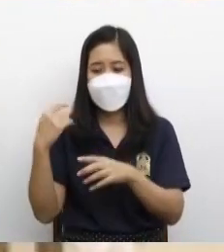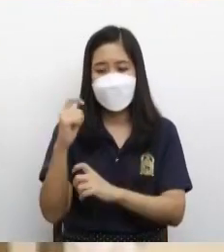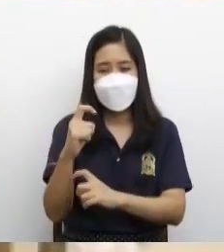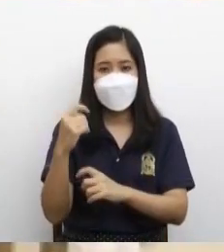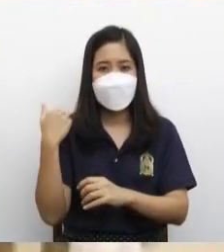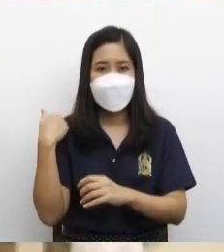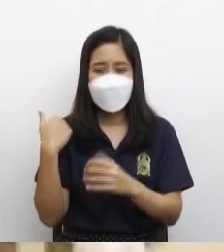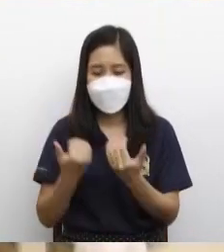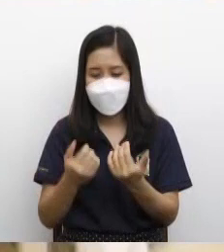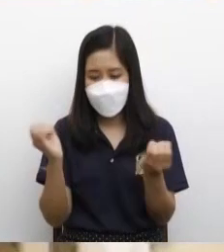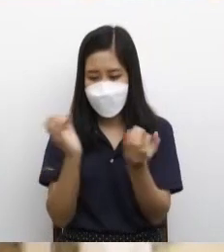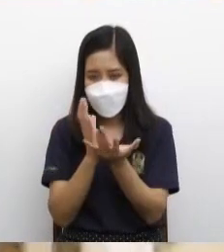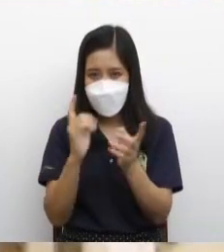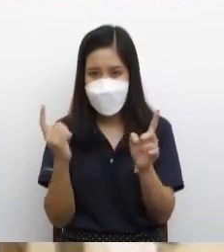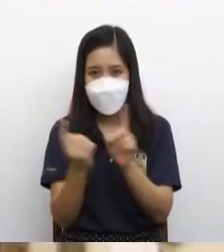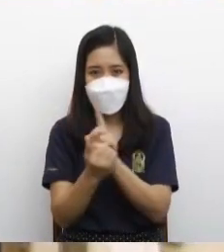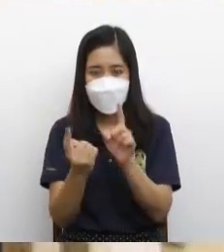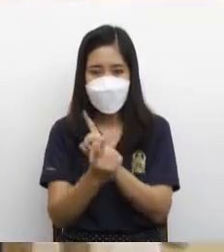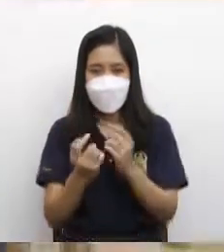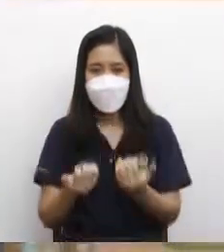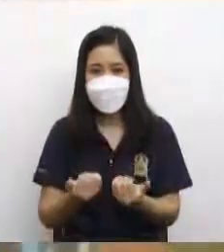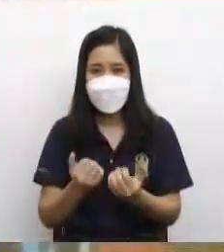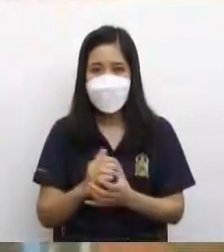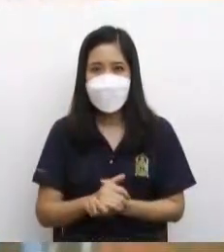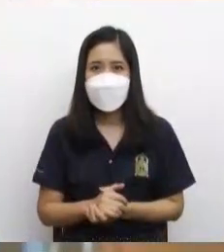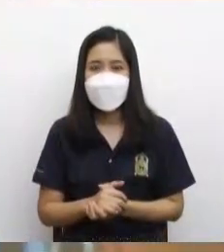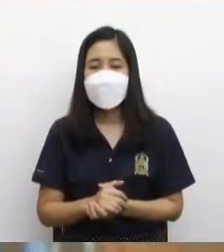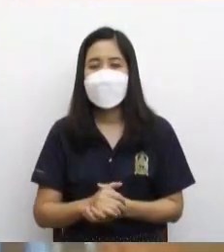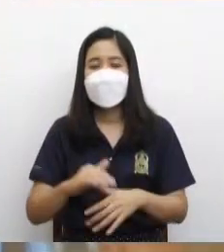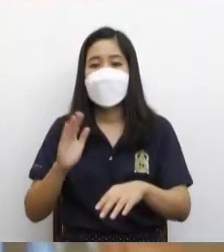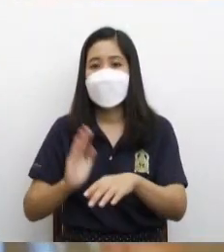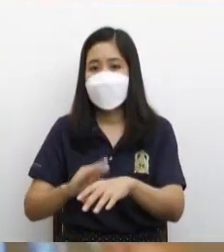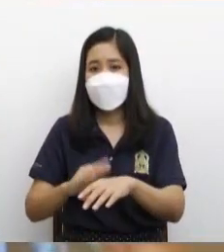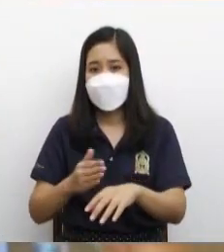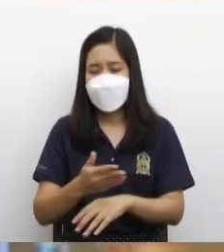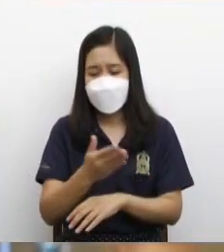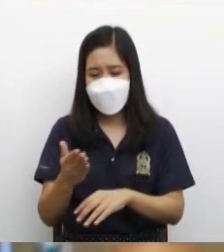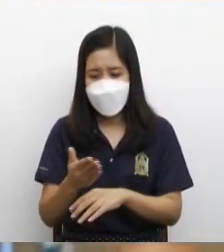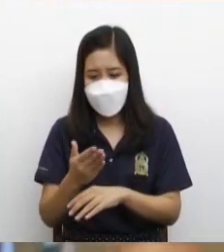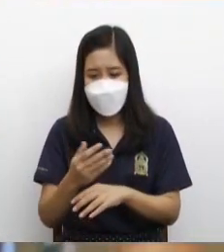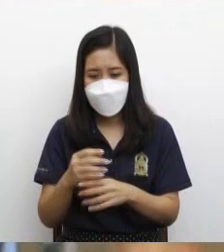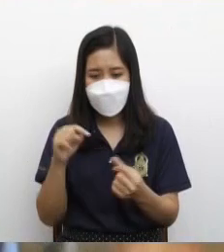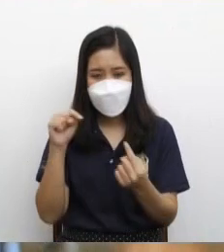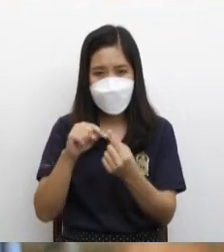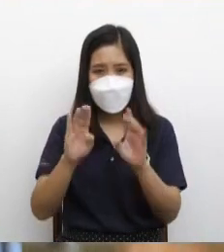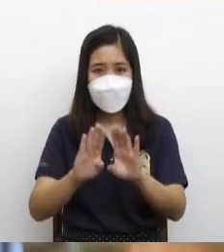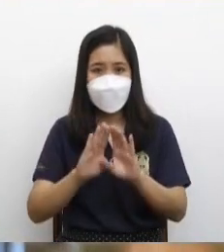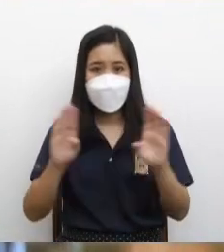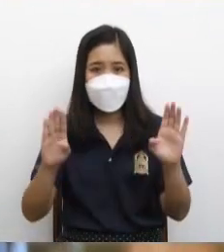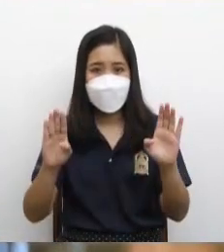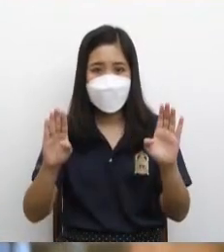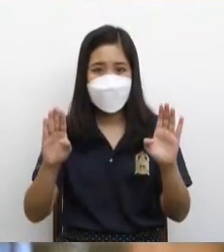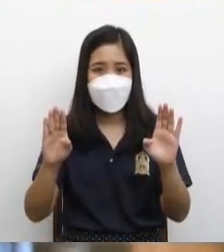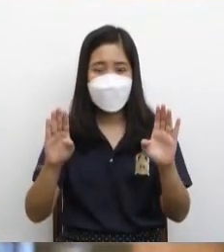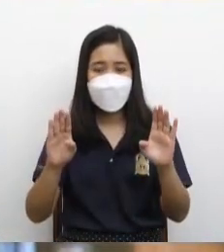สังคมปัจจุบันนี้นะครับก็จึงการเน้นย้ำถึงการเปิดเรียนPorn sites